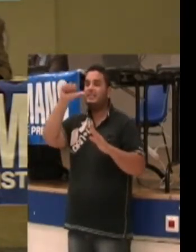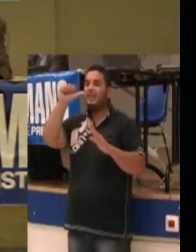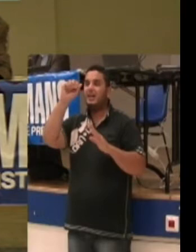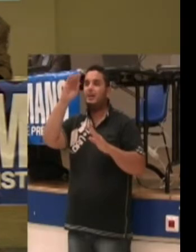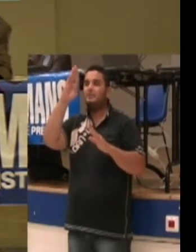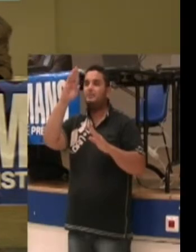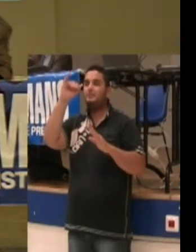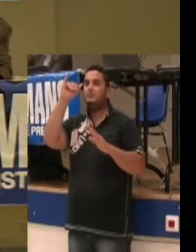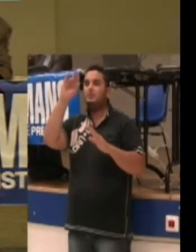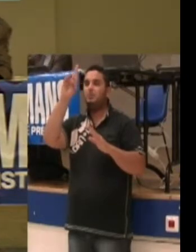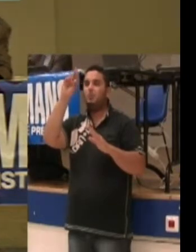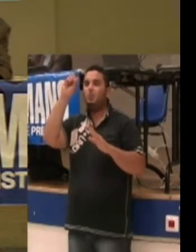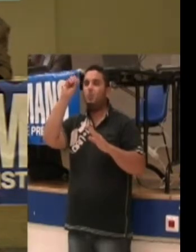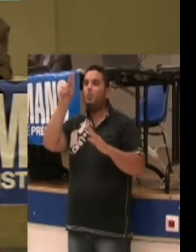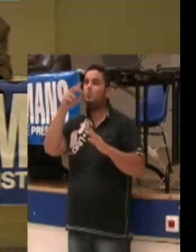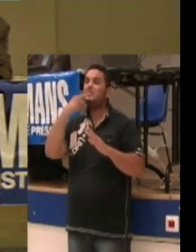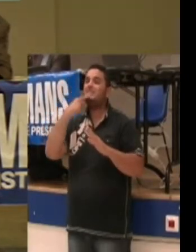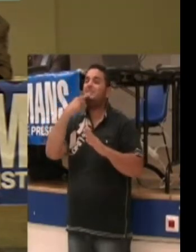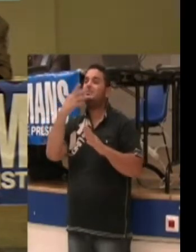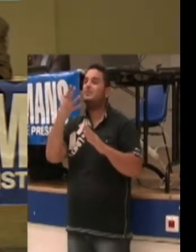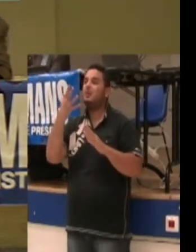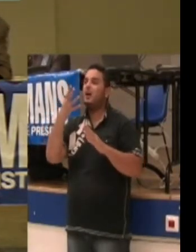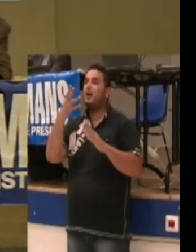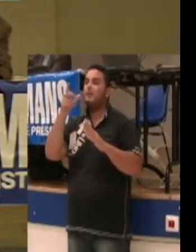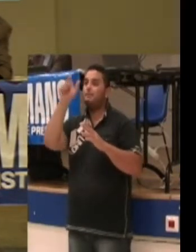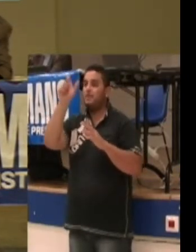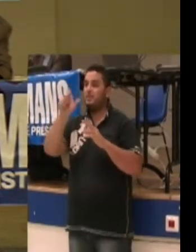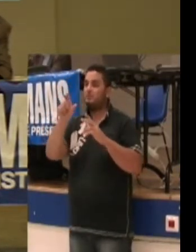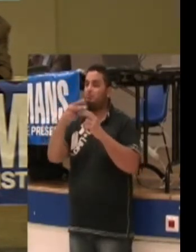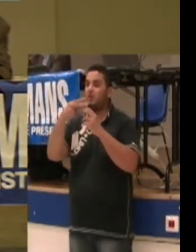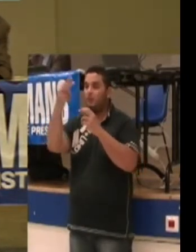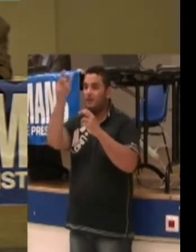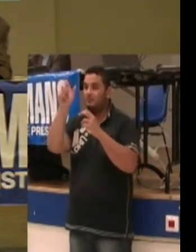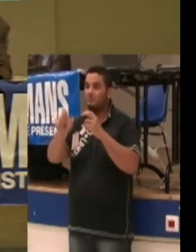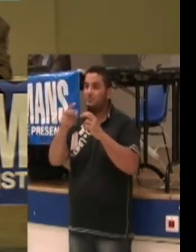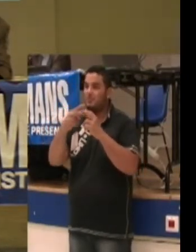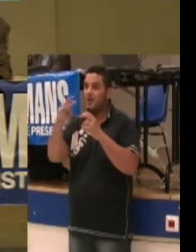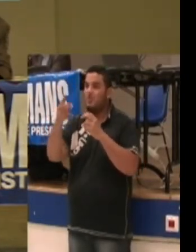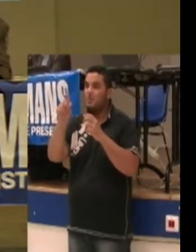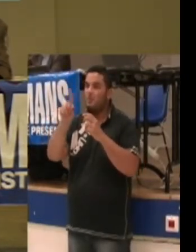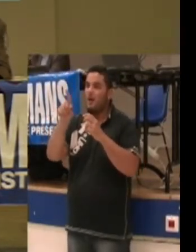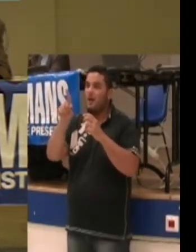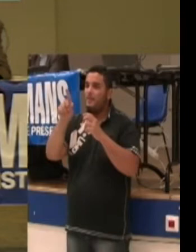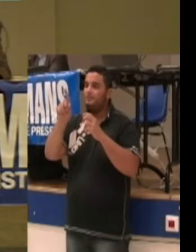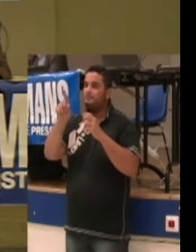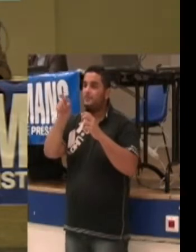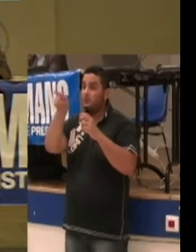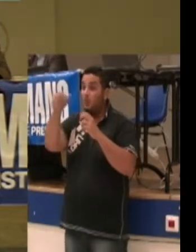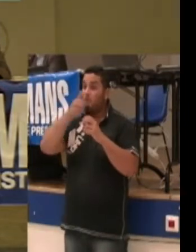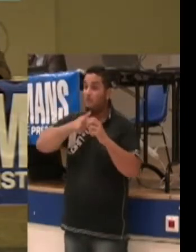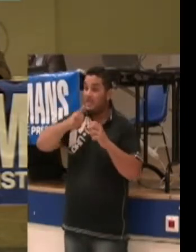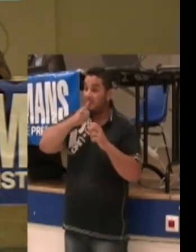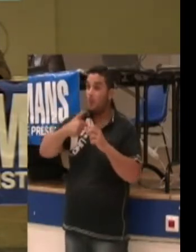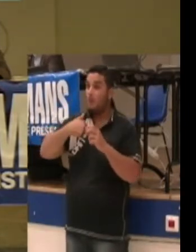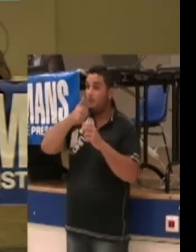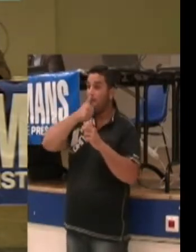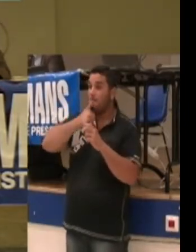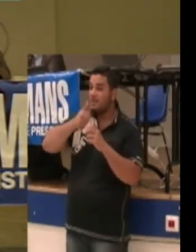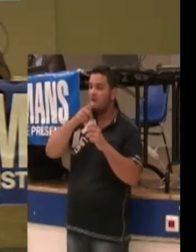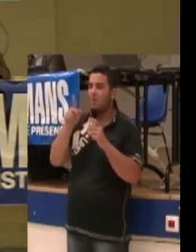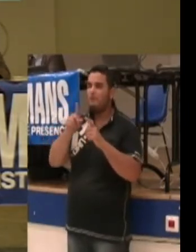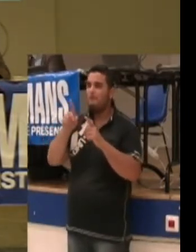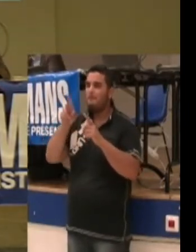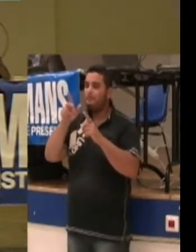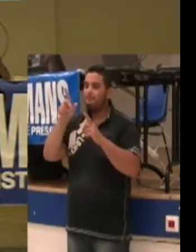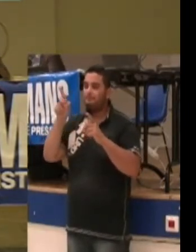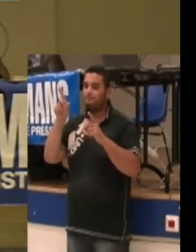arabe. Sabiru, ça veut dire qu'il y a quelqu'un en face. Déjà quand Allah subhanahu wa ta'ala nous dit sabiru, autrement dit, il y a quelqu'un en face qui